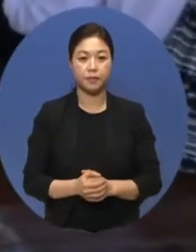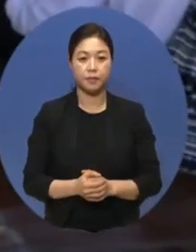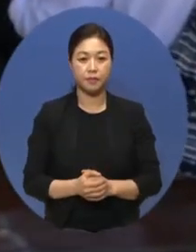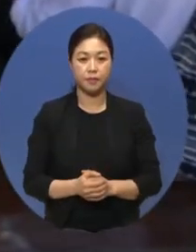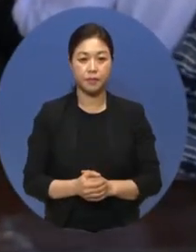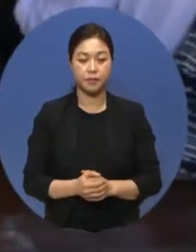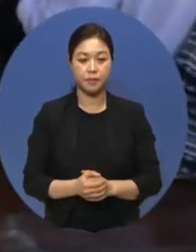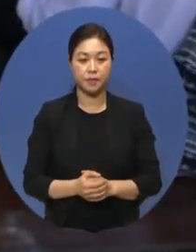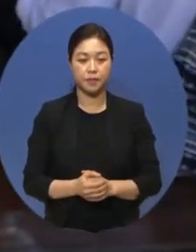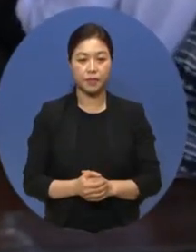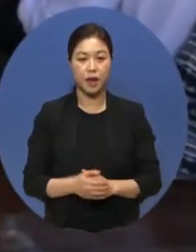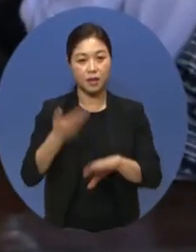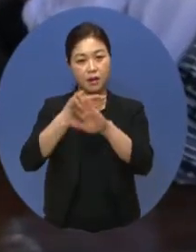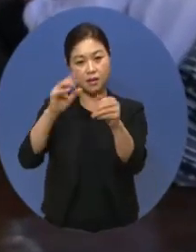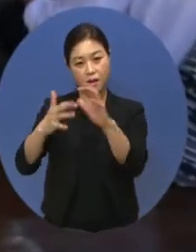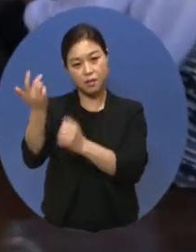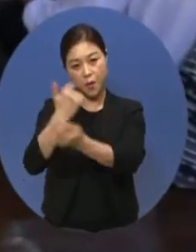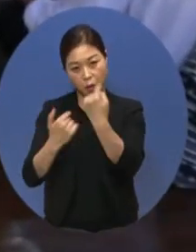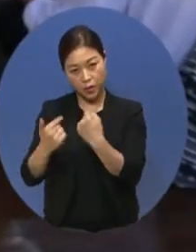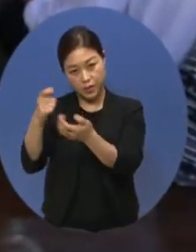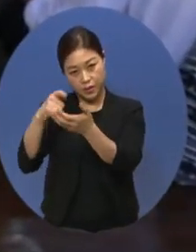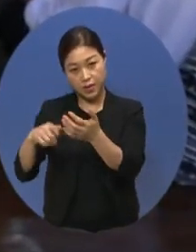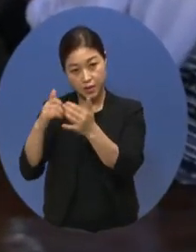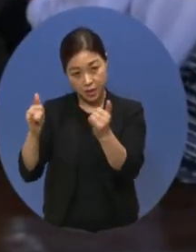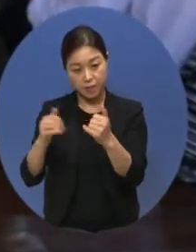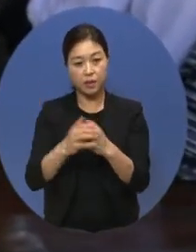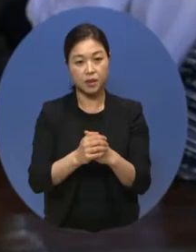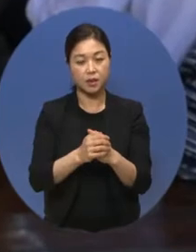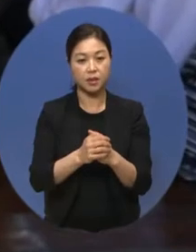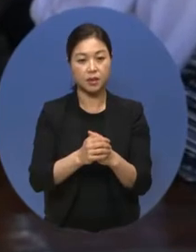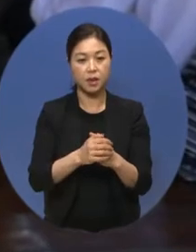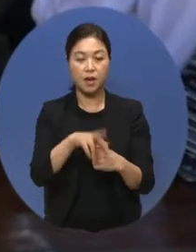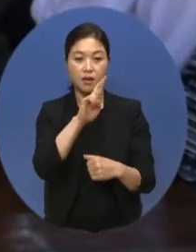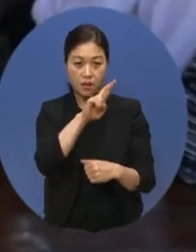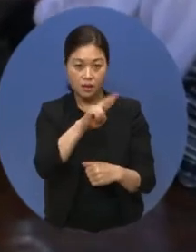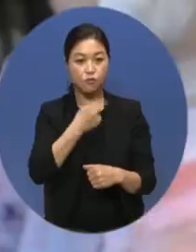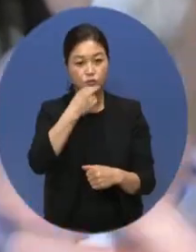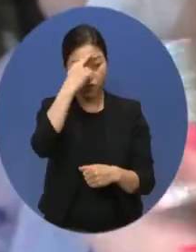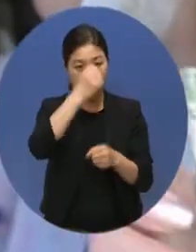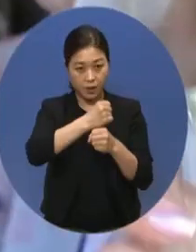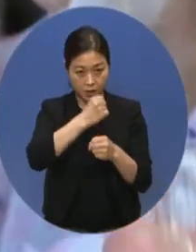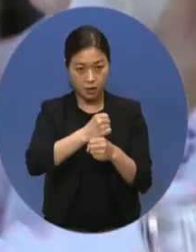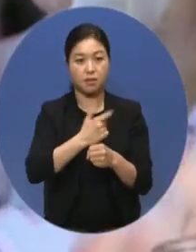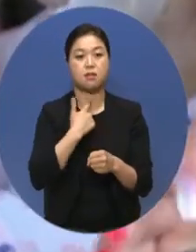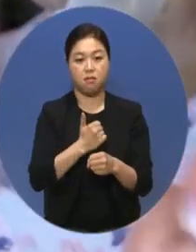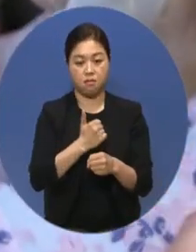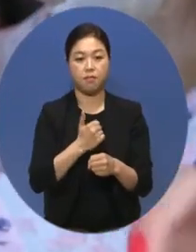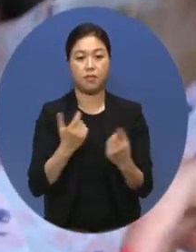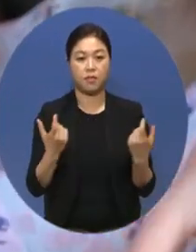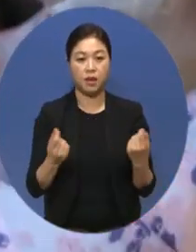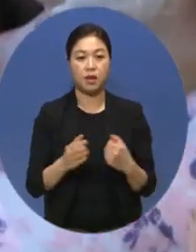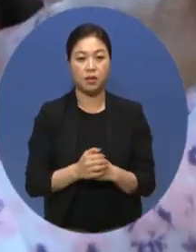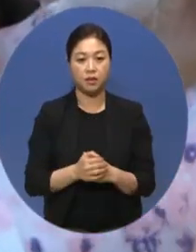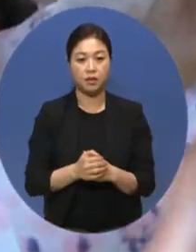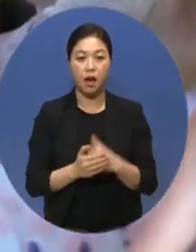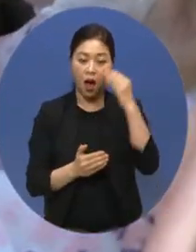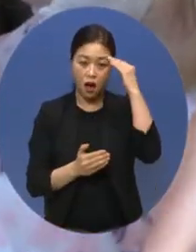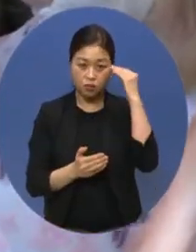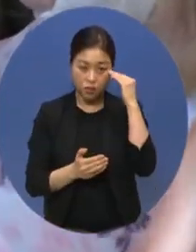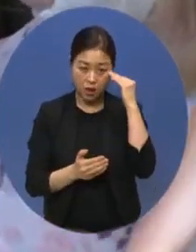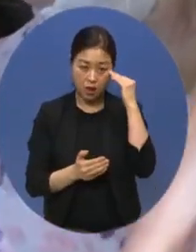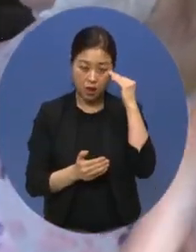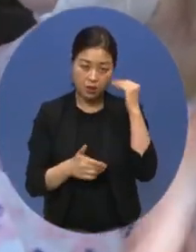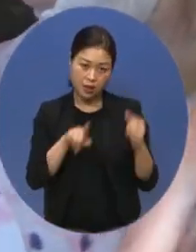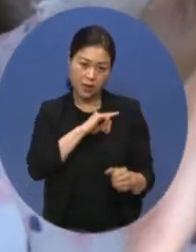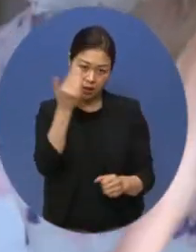외신 기자들은 삼삼주를 담는 것을 직접 체험을 했습니다. 외신 기자들은 우리나라 최고의